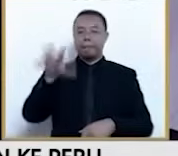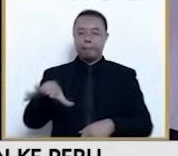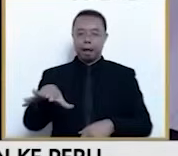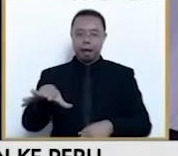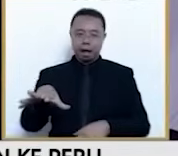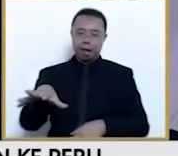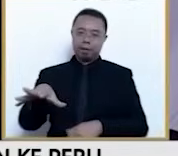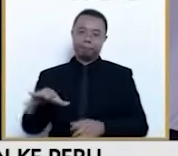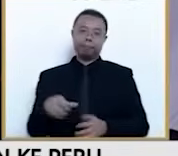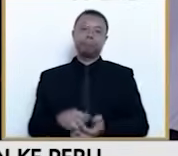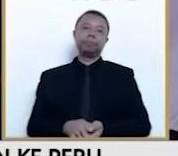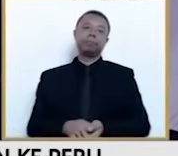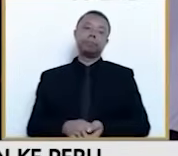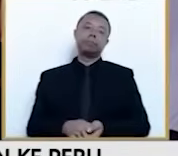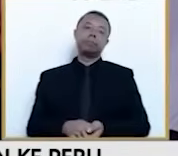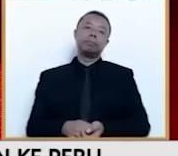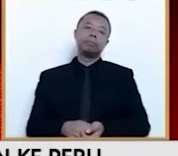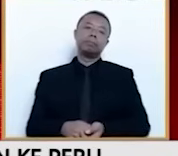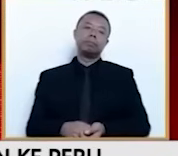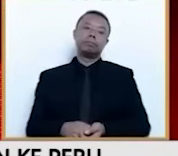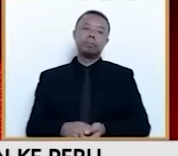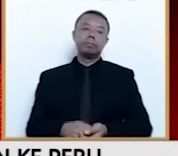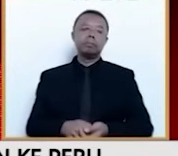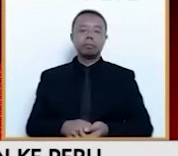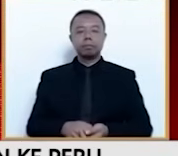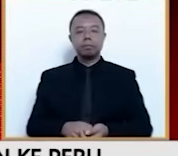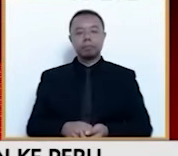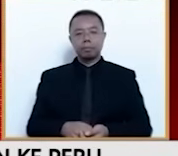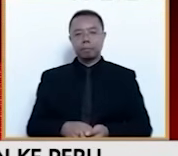adalah pengelolaan sampah.